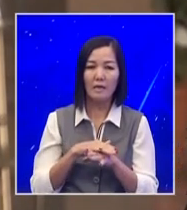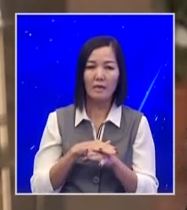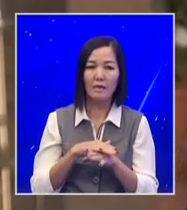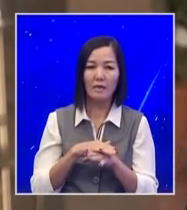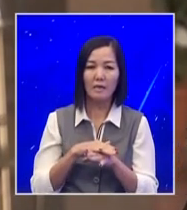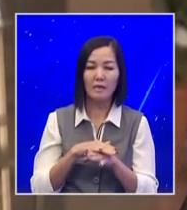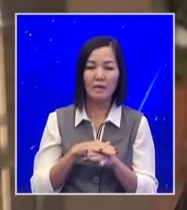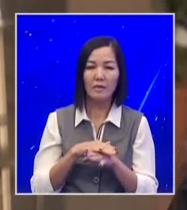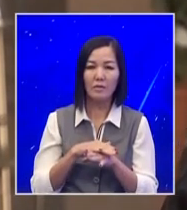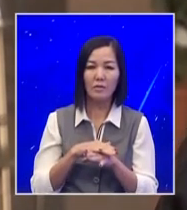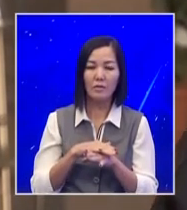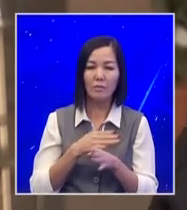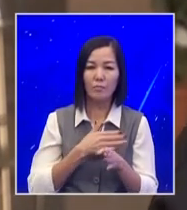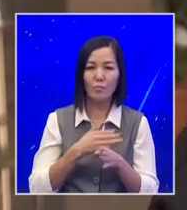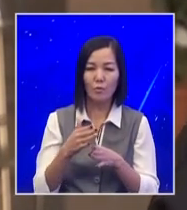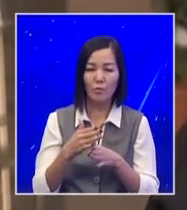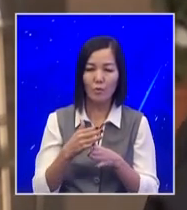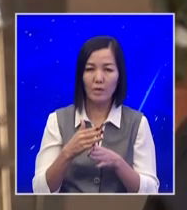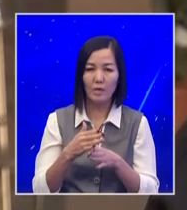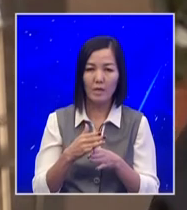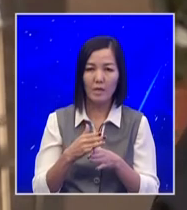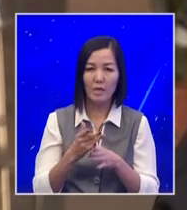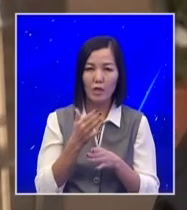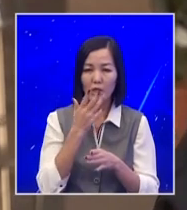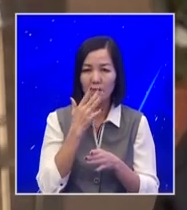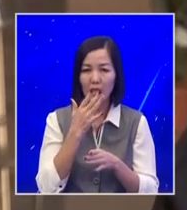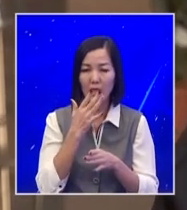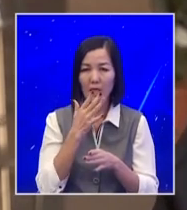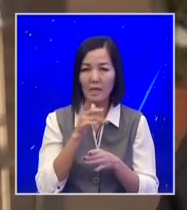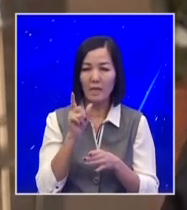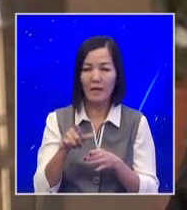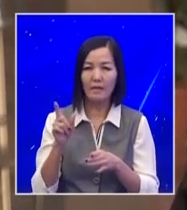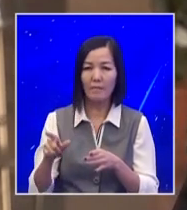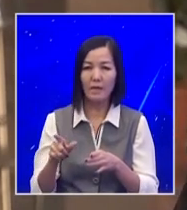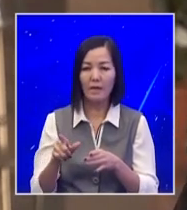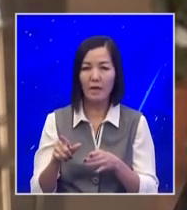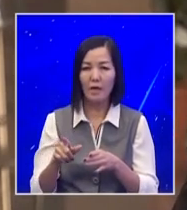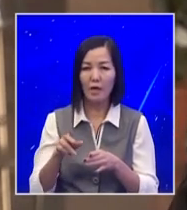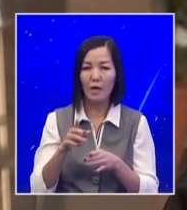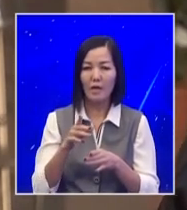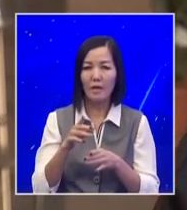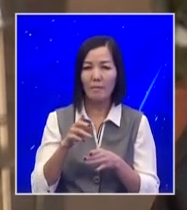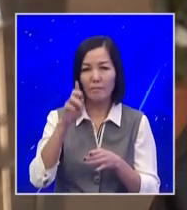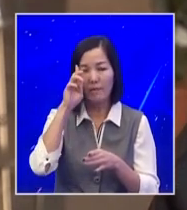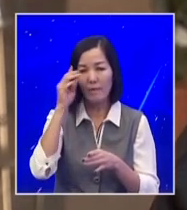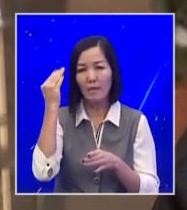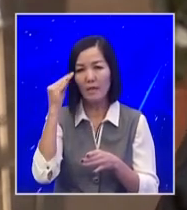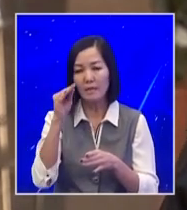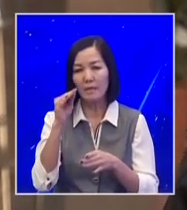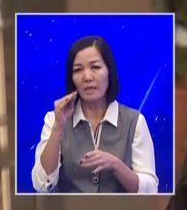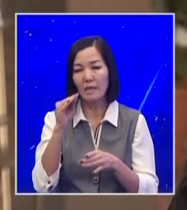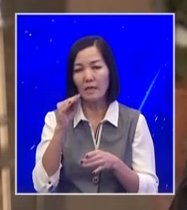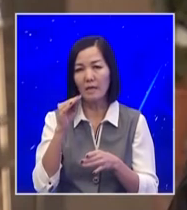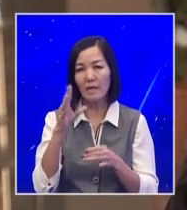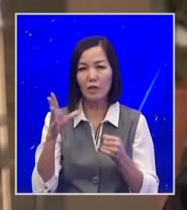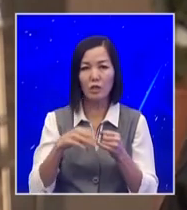халық игілігіне жұмсау. Сырттан келген басқа компаниялар болсын, шетелдің өкілдері